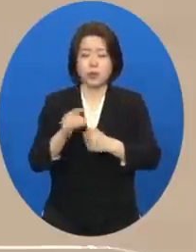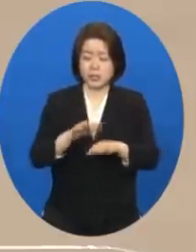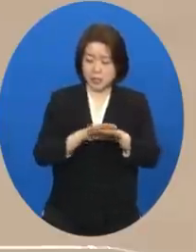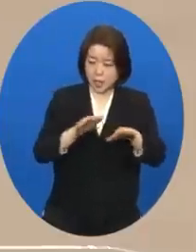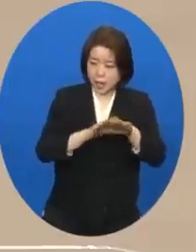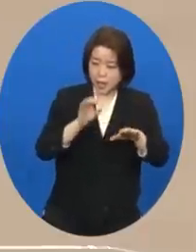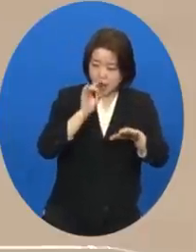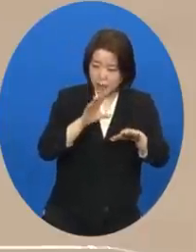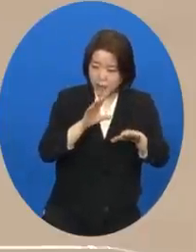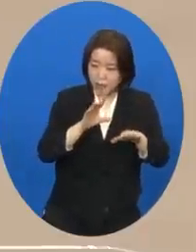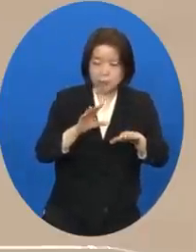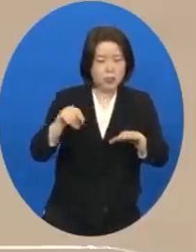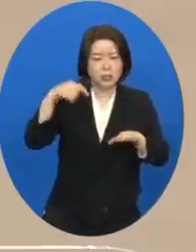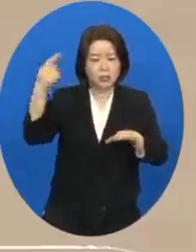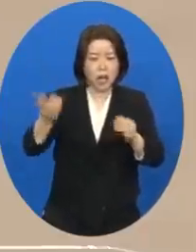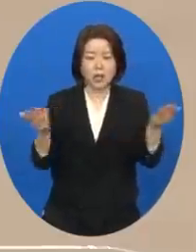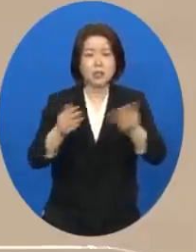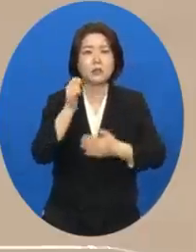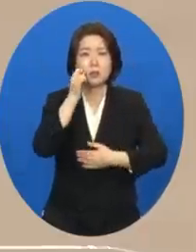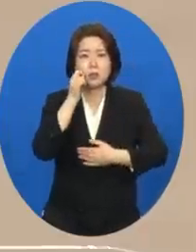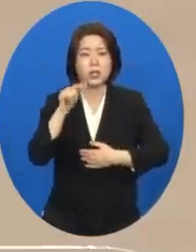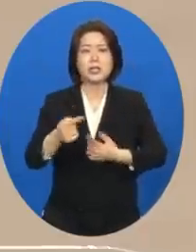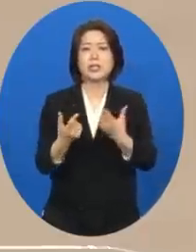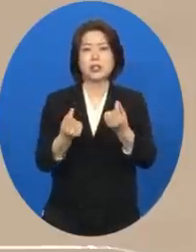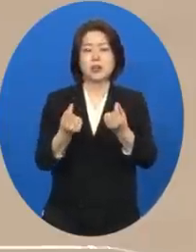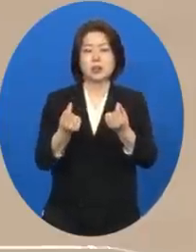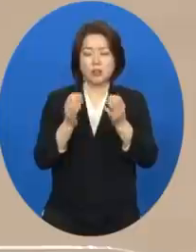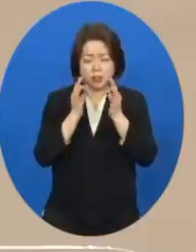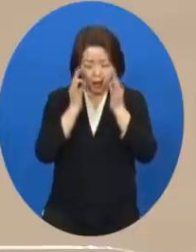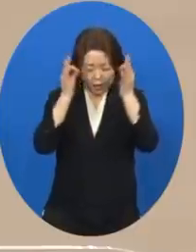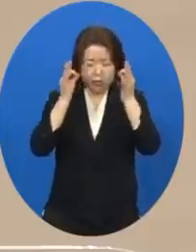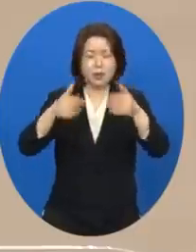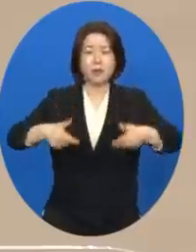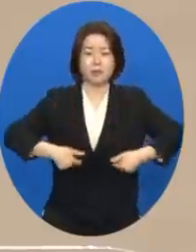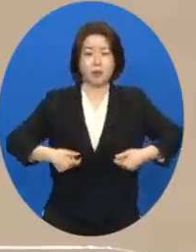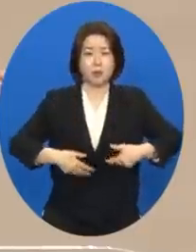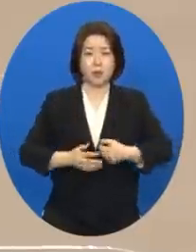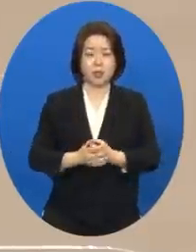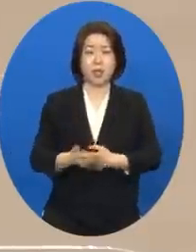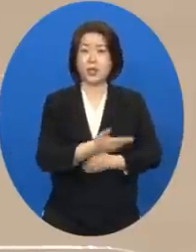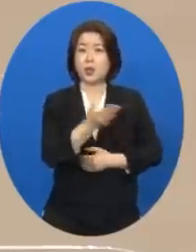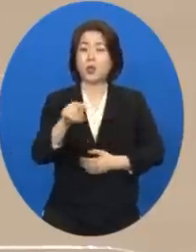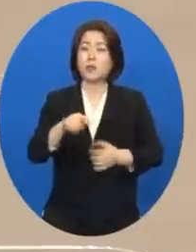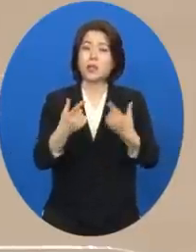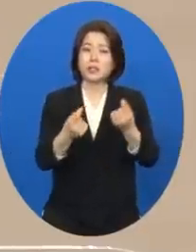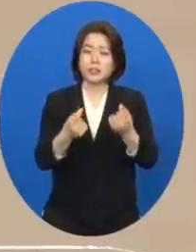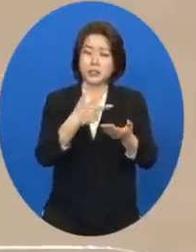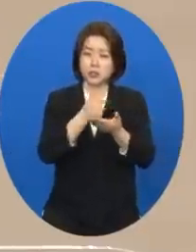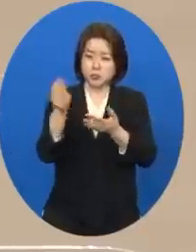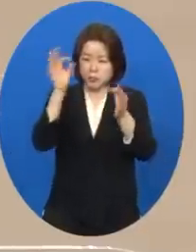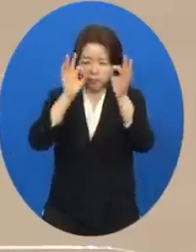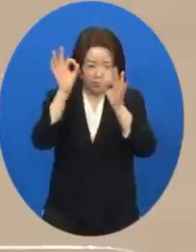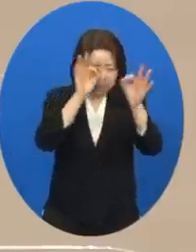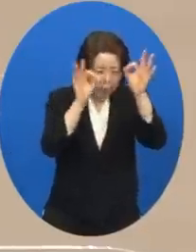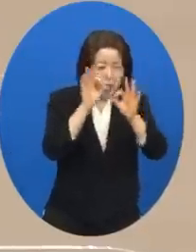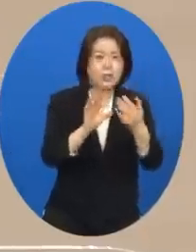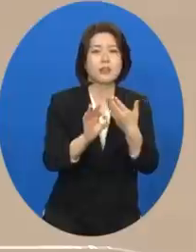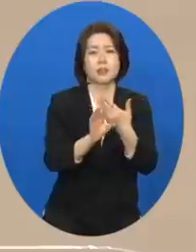하겠어 그런 간절함이 앱 여러분이 정말 그렇게 주님을 잡고 찾으시면